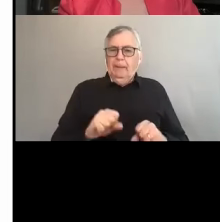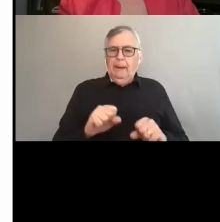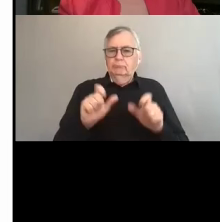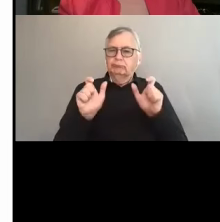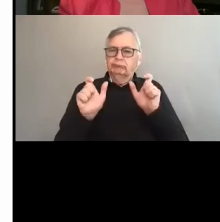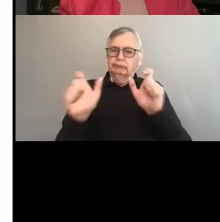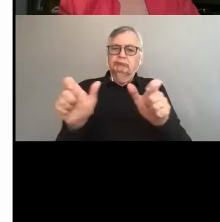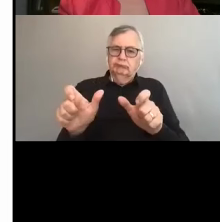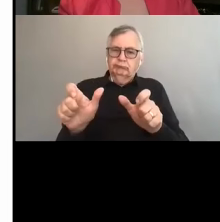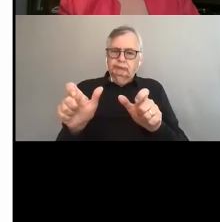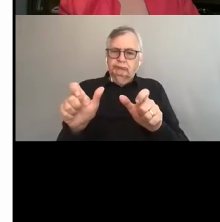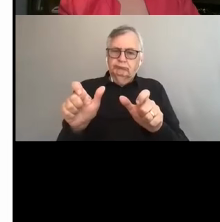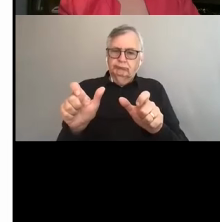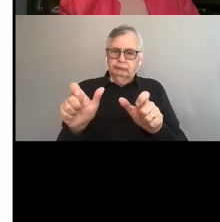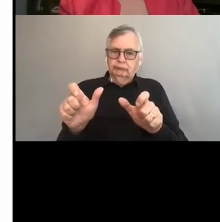le